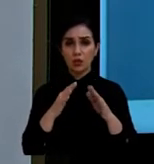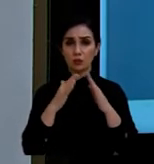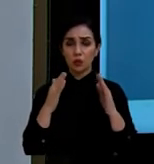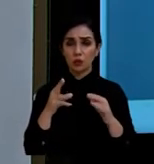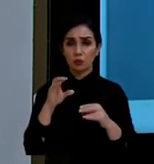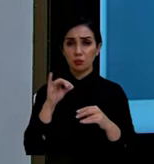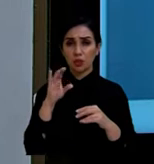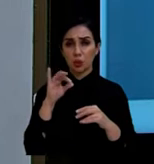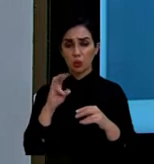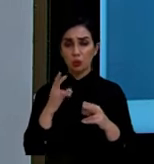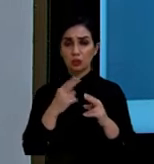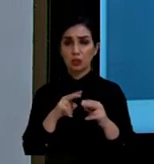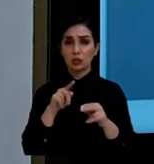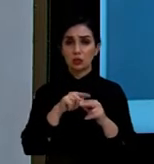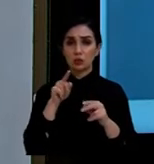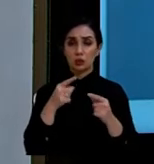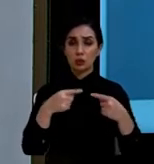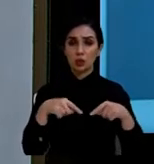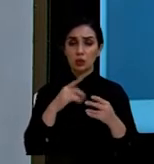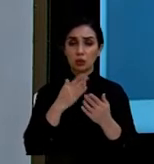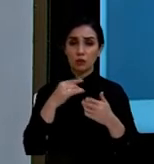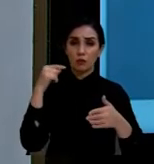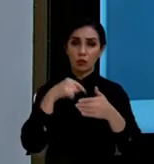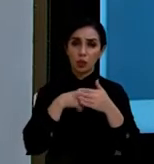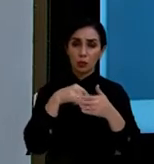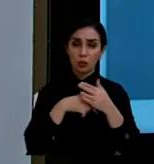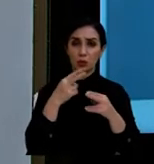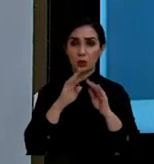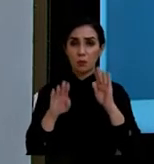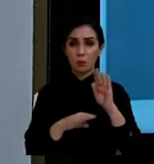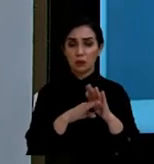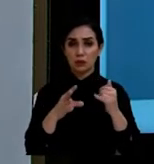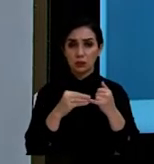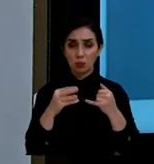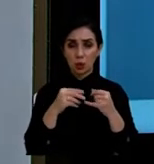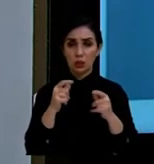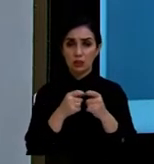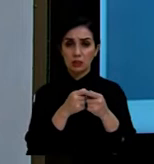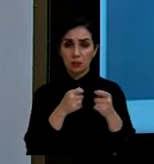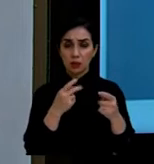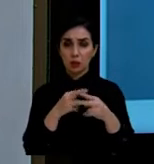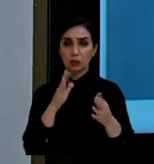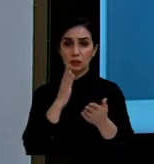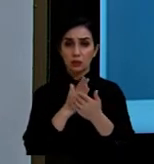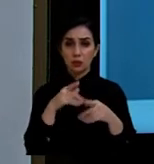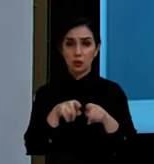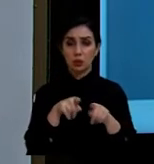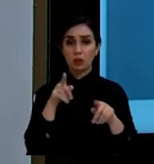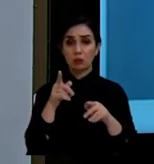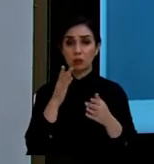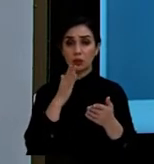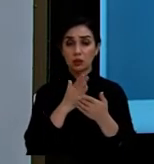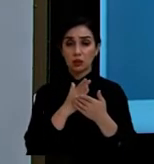слой бетона, потому что эта зона находится глубоко под землей. Замедлители находятся здесь,